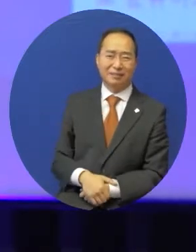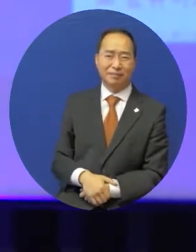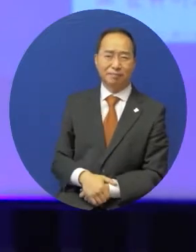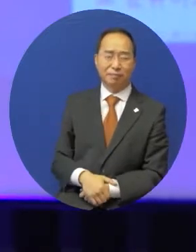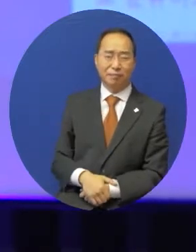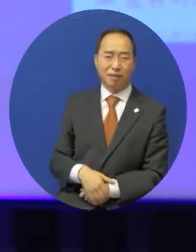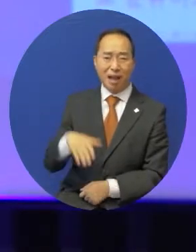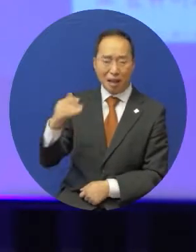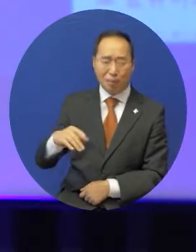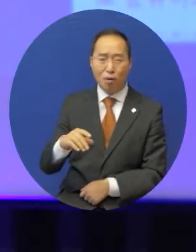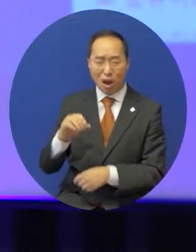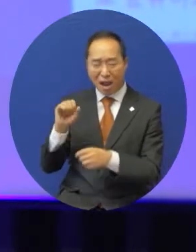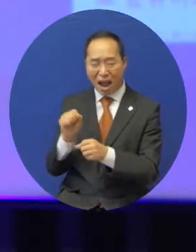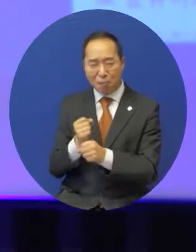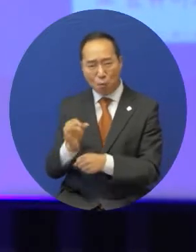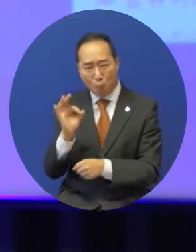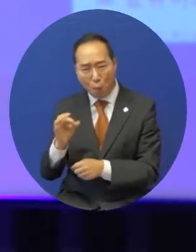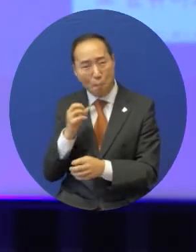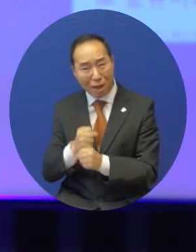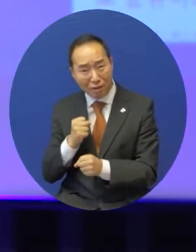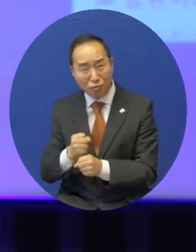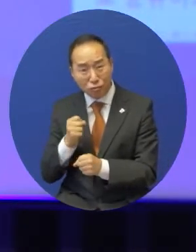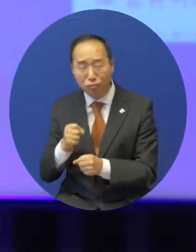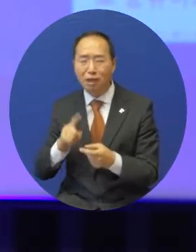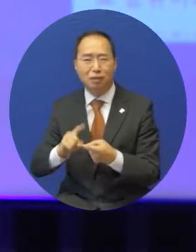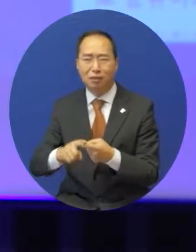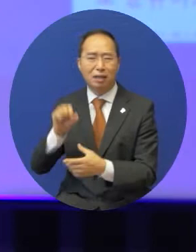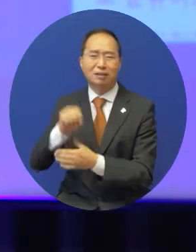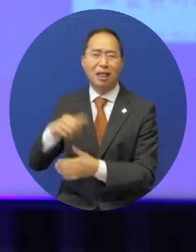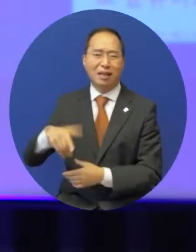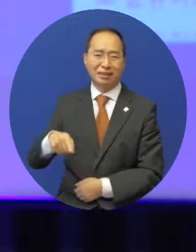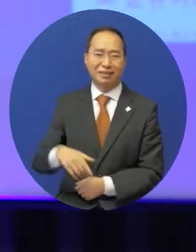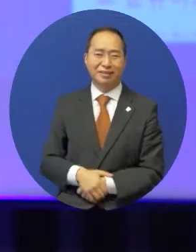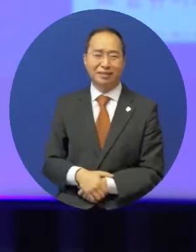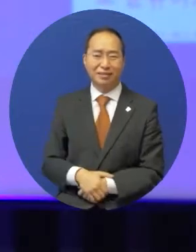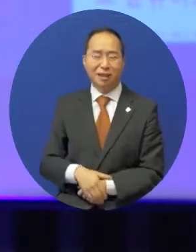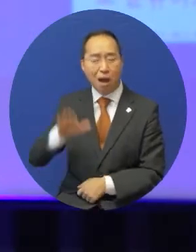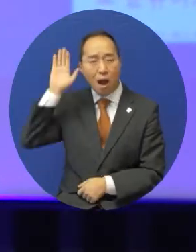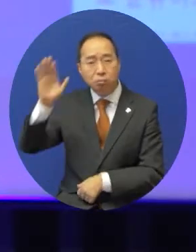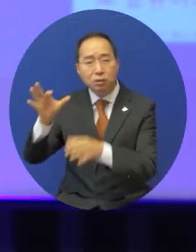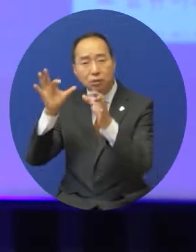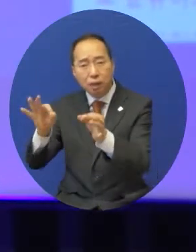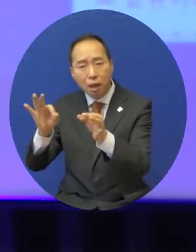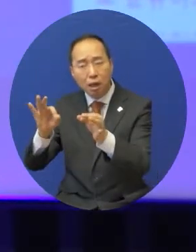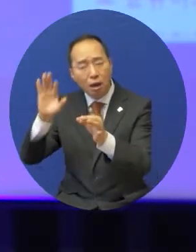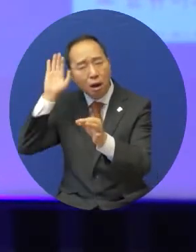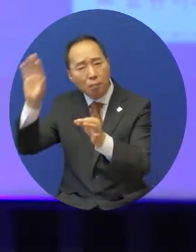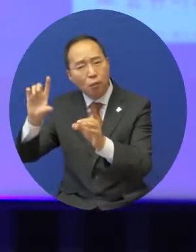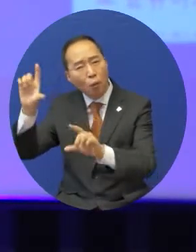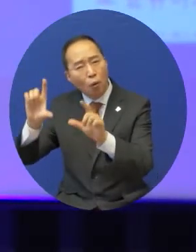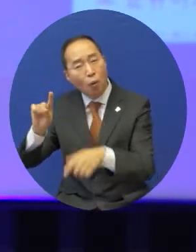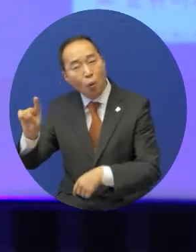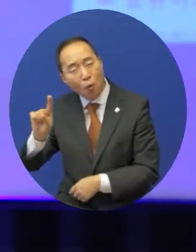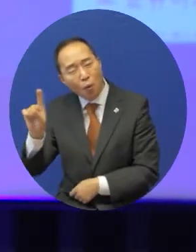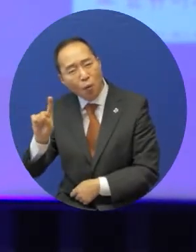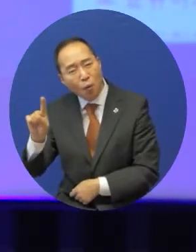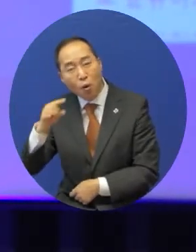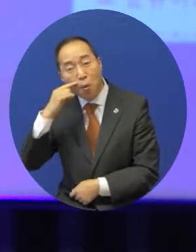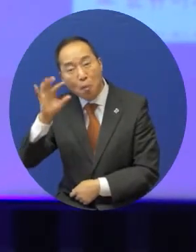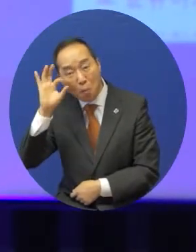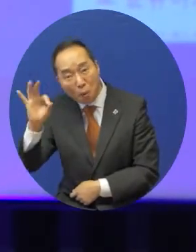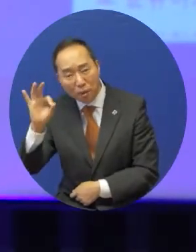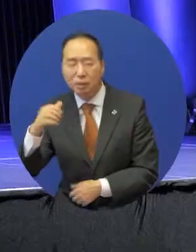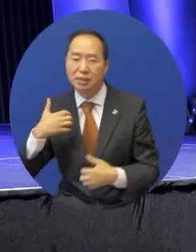그래서 이제 앞으로 은행의 변화가 어떻게 될지 상당히 지켜보면 흥미가 있을